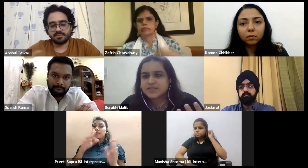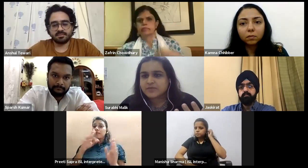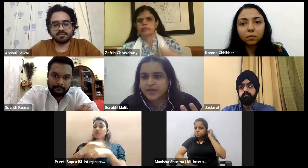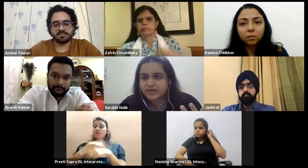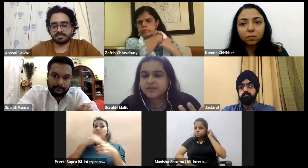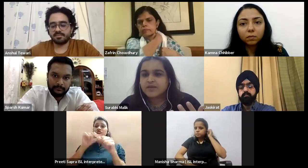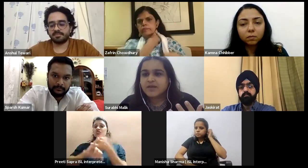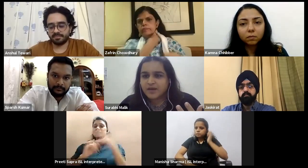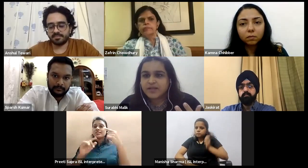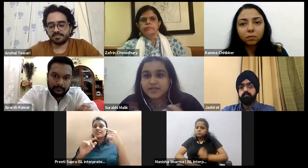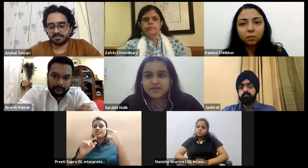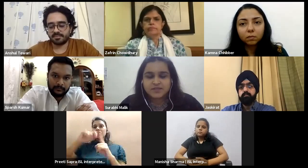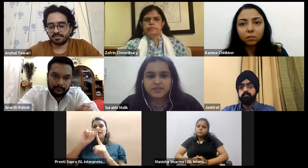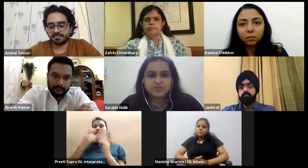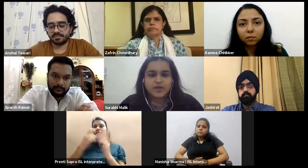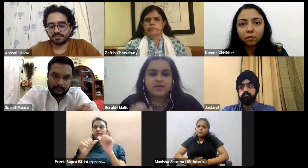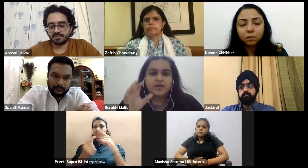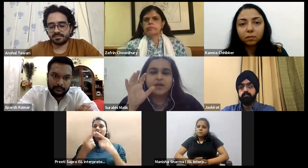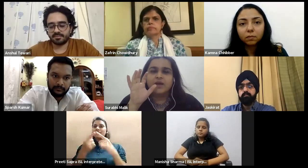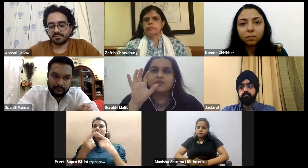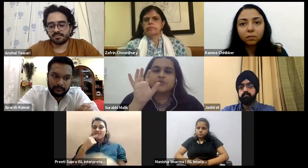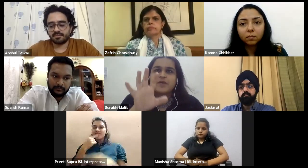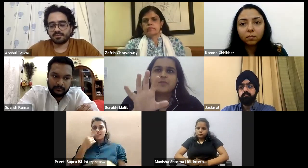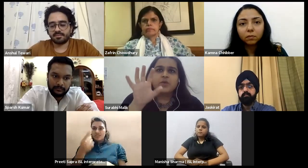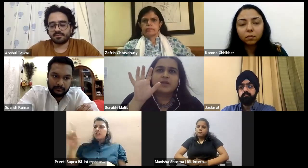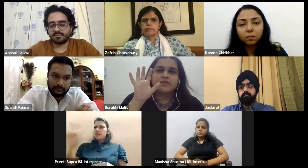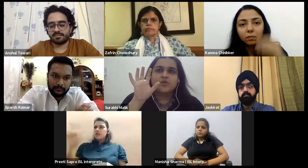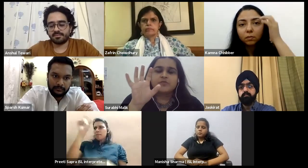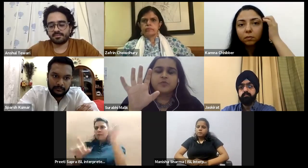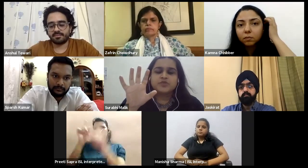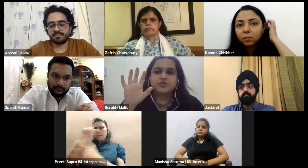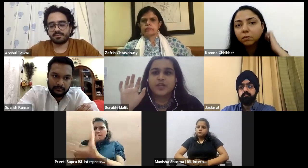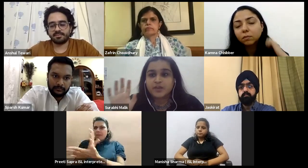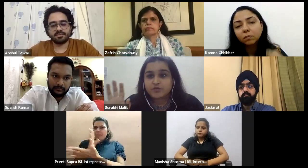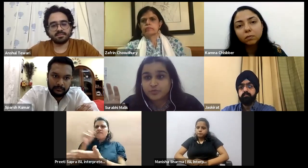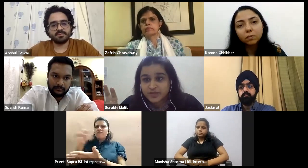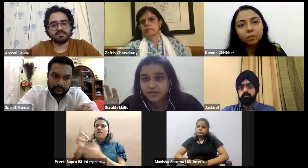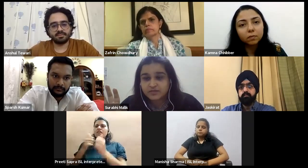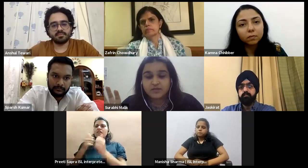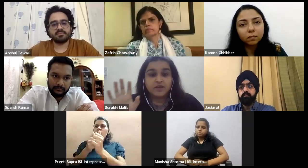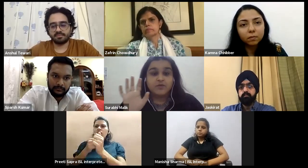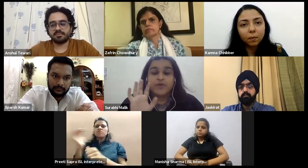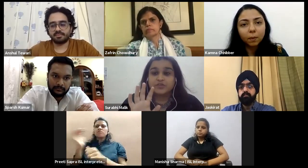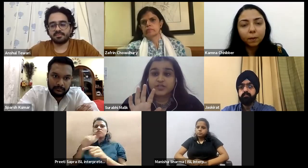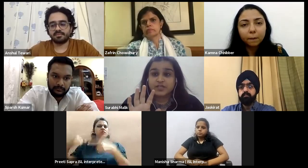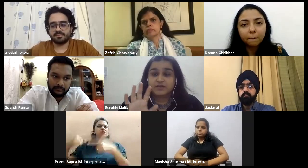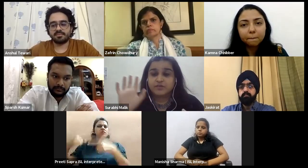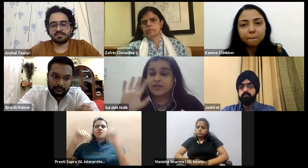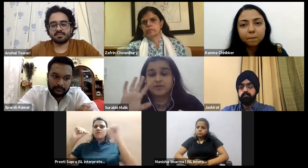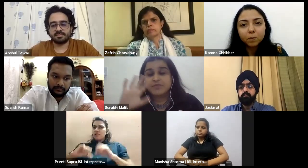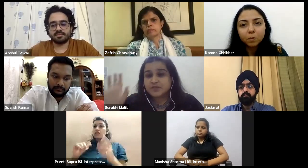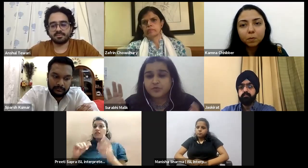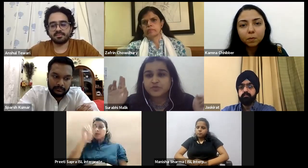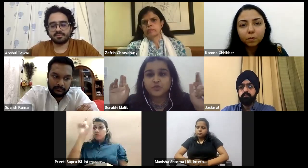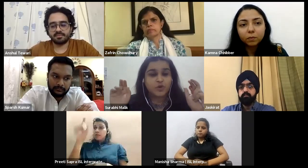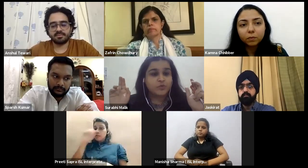biases के साथ fight नहीं कर सकते हैं. So while, so if I may equate, information to the air you breathe, fact checking,